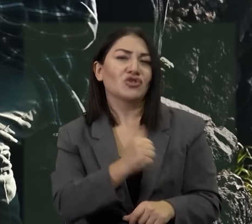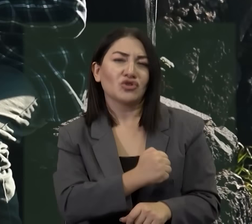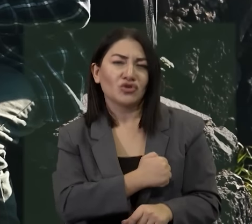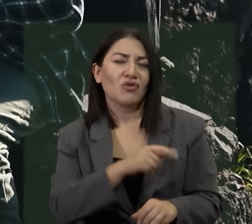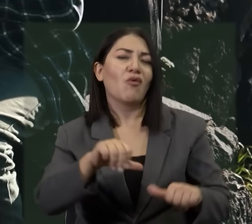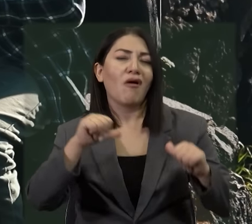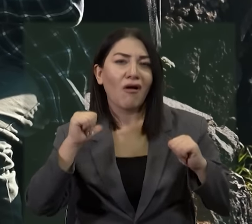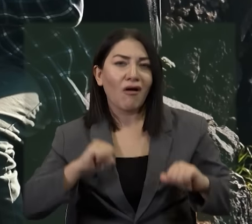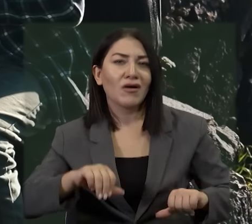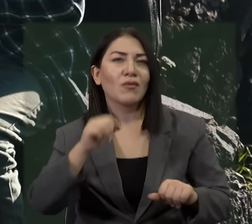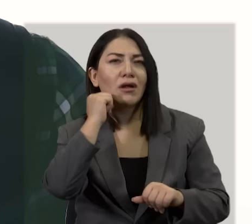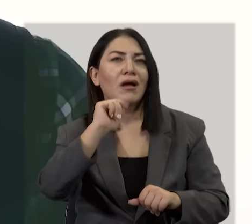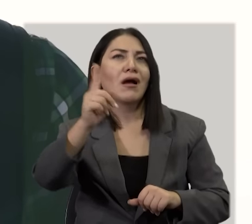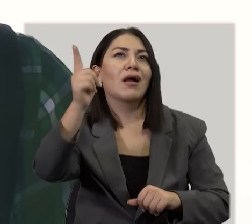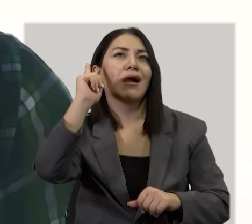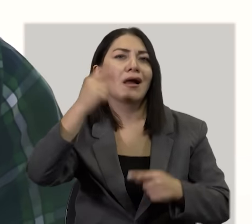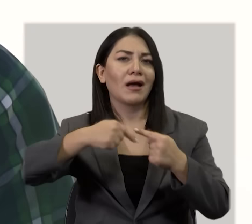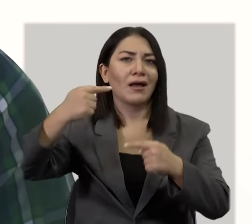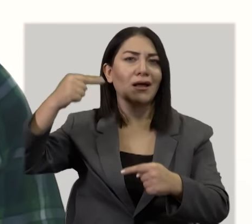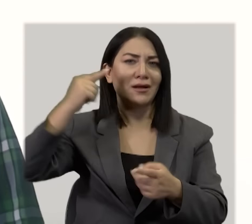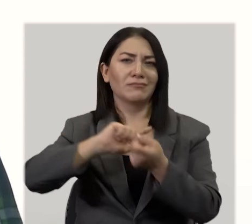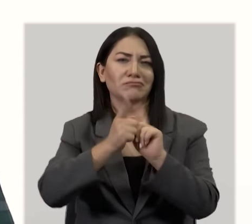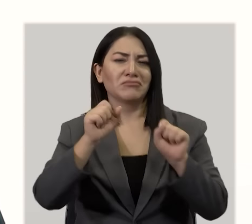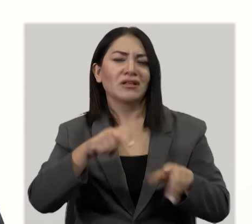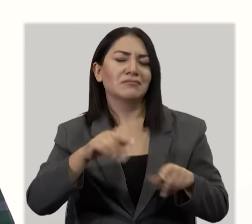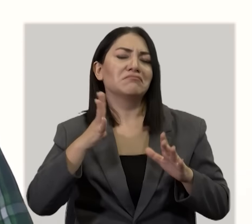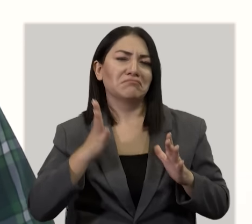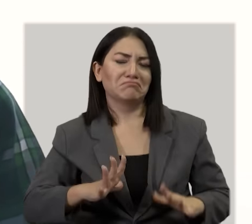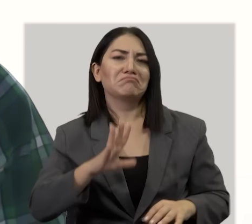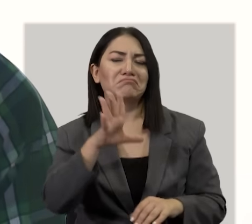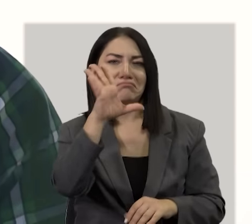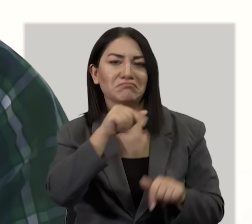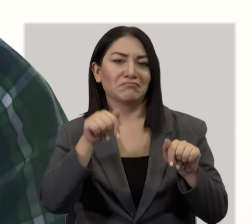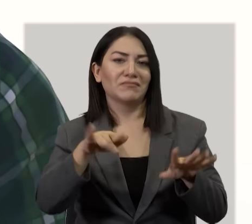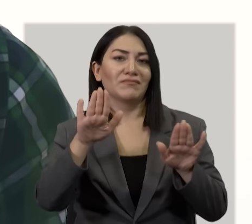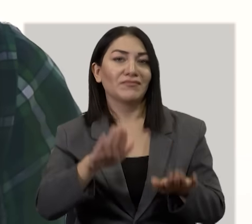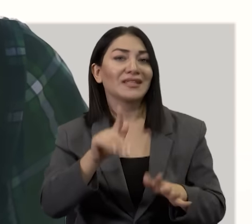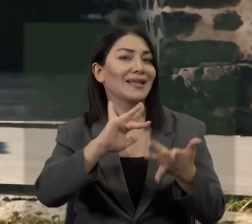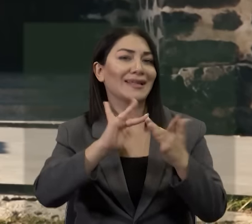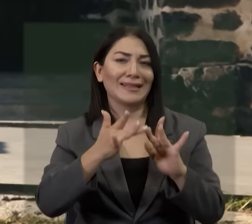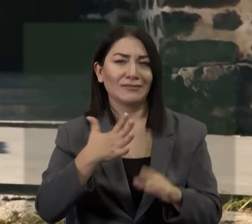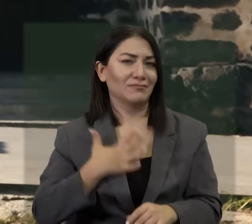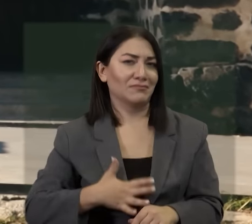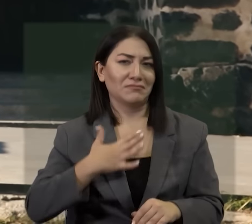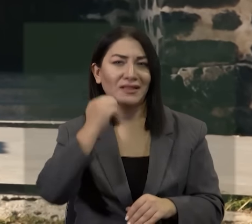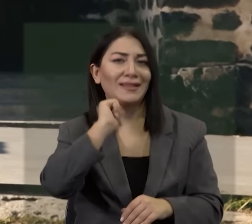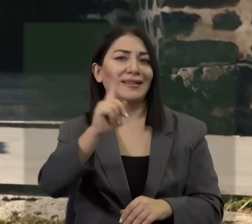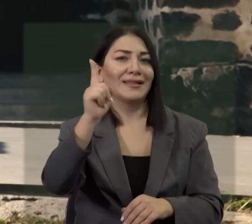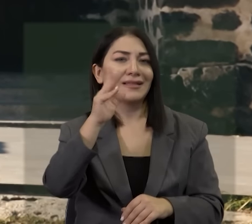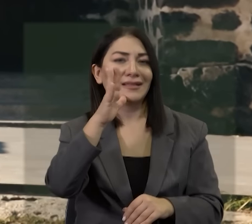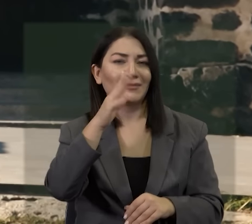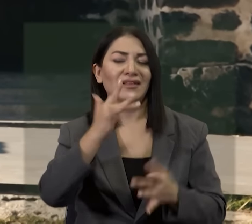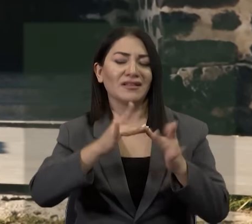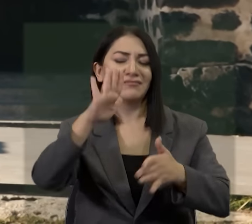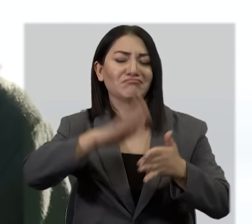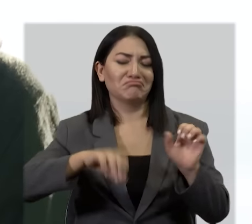Դավիթ ջան, դու հանգիստ սրտով կարող ես գնալ միջնադար, ես էստեղ մի կերպ կդիմանամ, բայց մի բան հիշի, այնտեղ ինտերնետը լավ չի